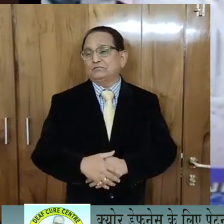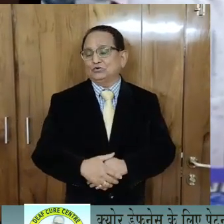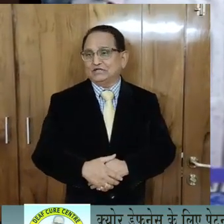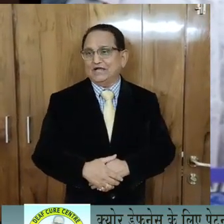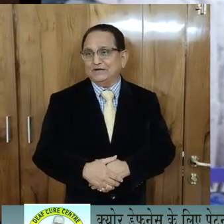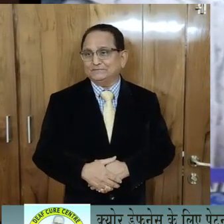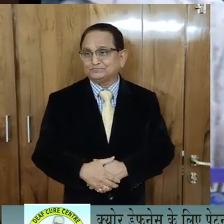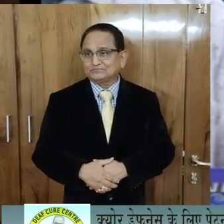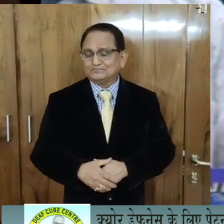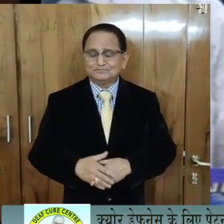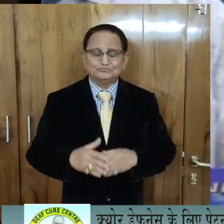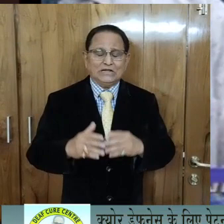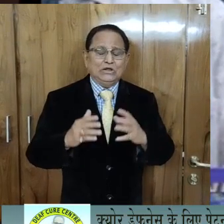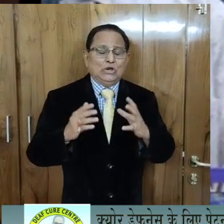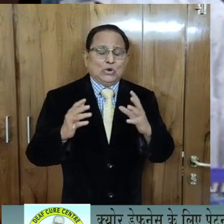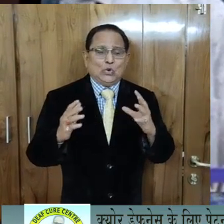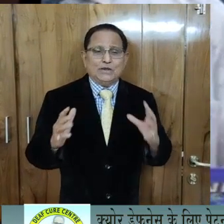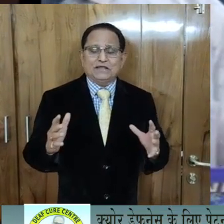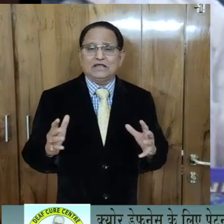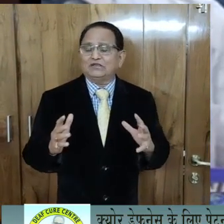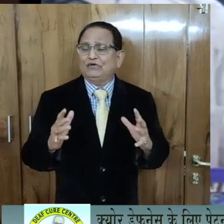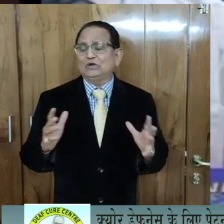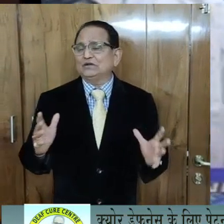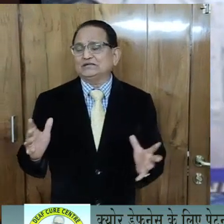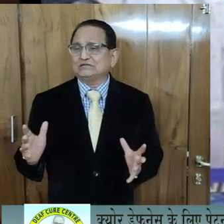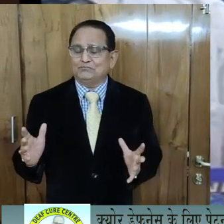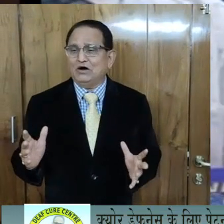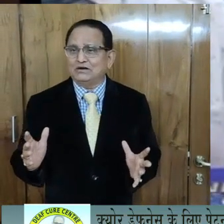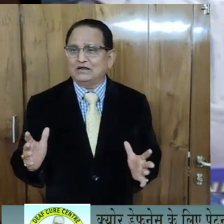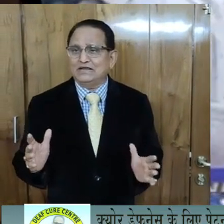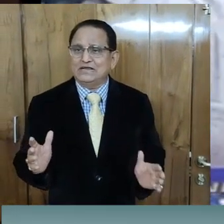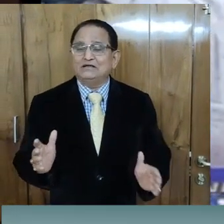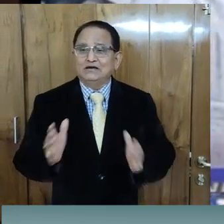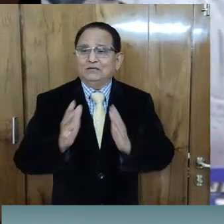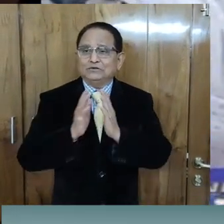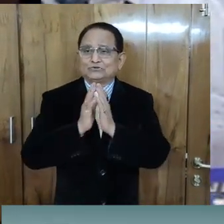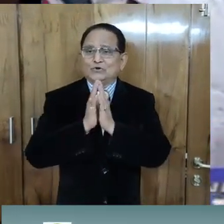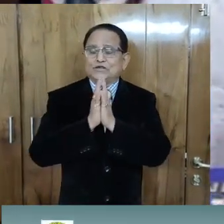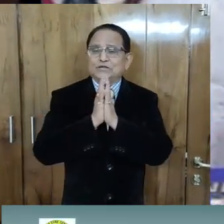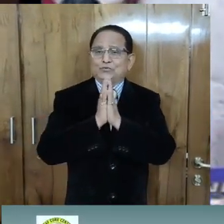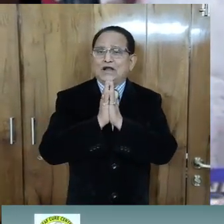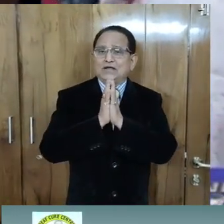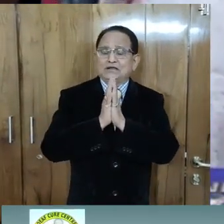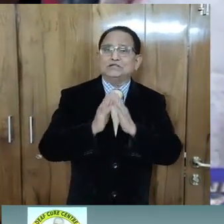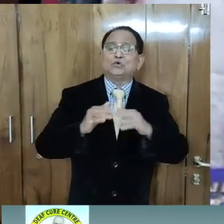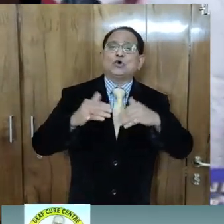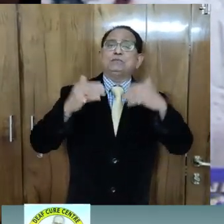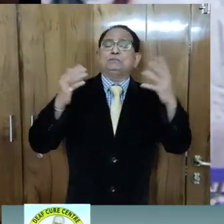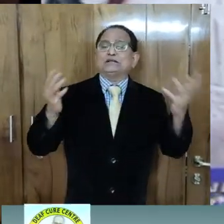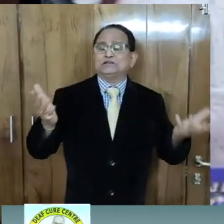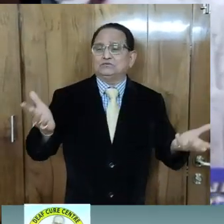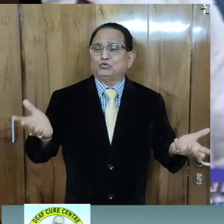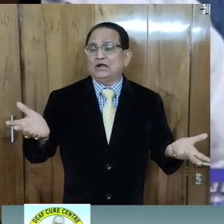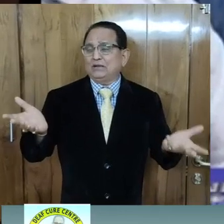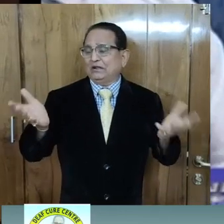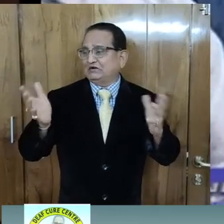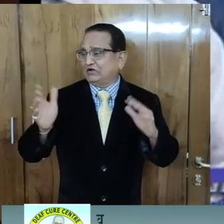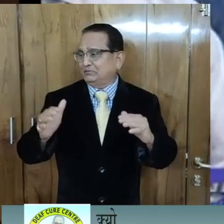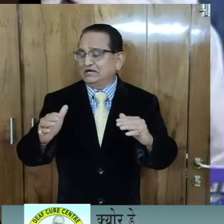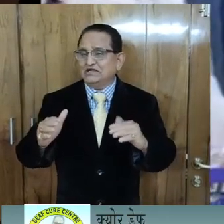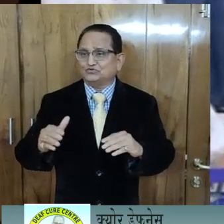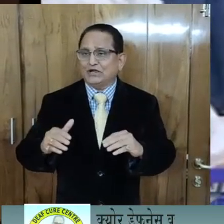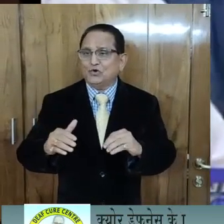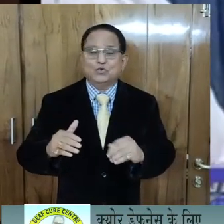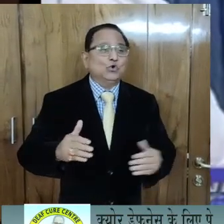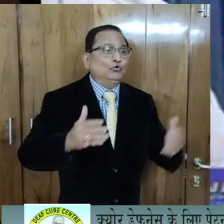सुपर वीजन में होती है कोई भी केस फेलोने की संभाव नहीं है मित्रों यदि कोई भी पैसेंट पुराने पहले